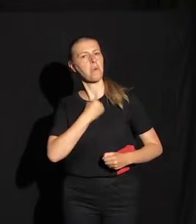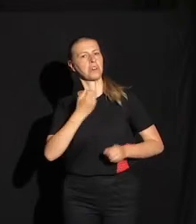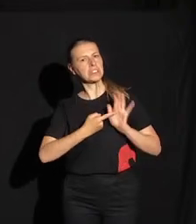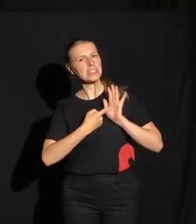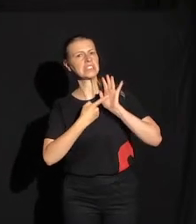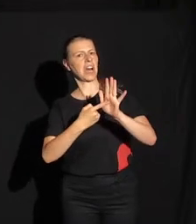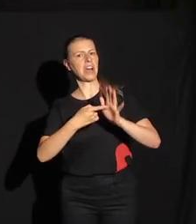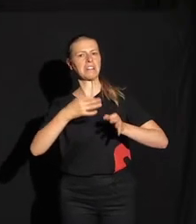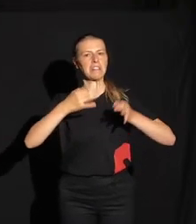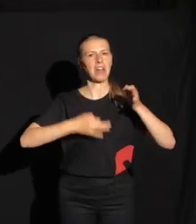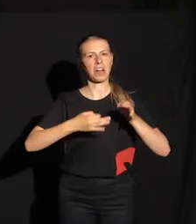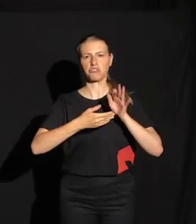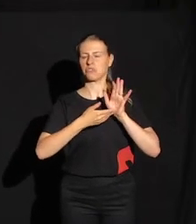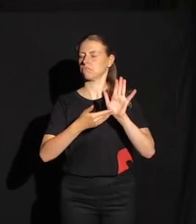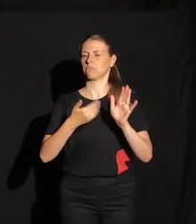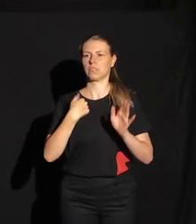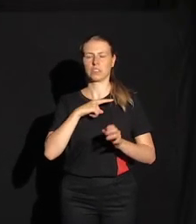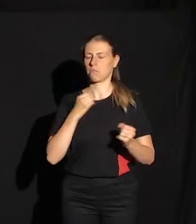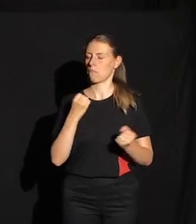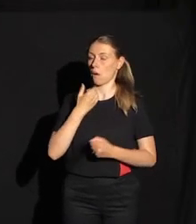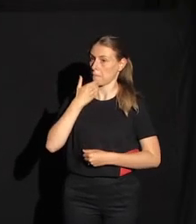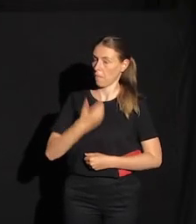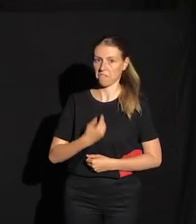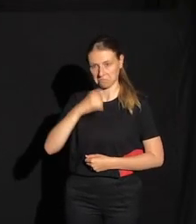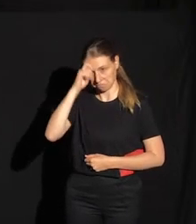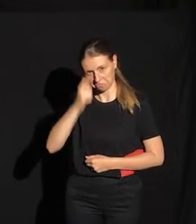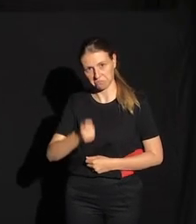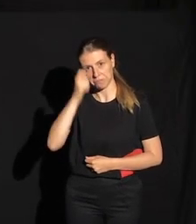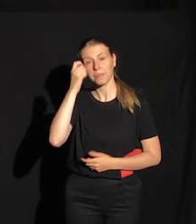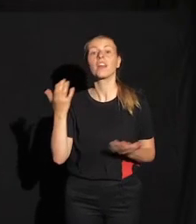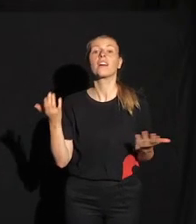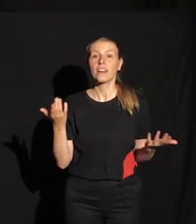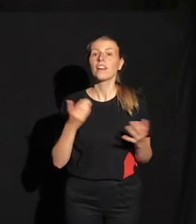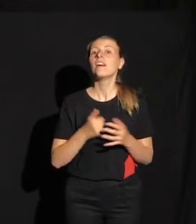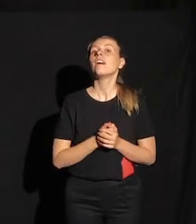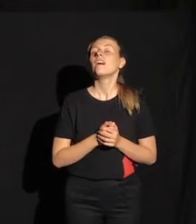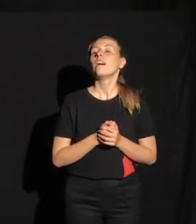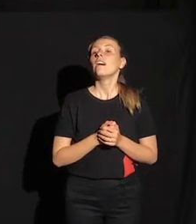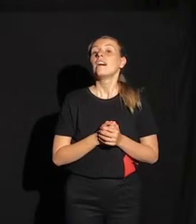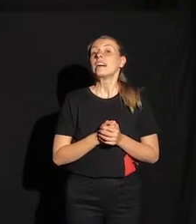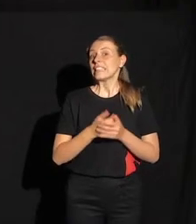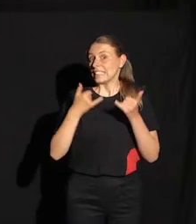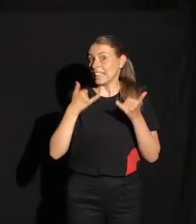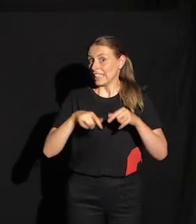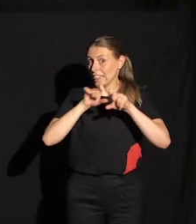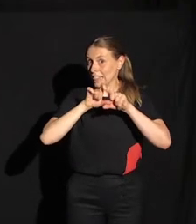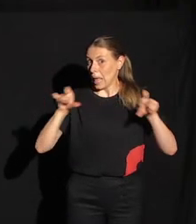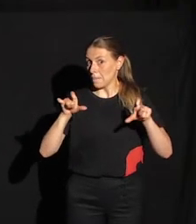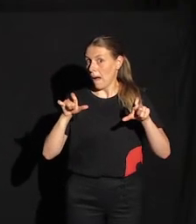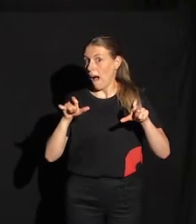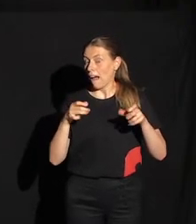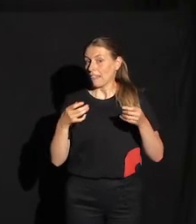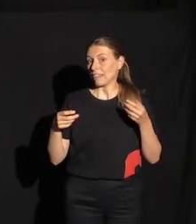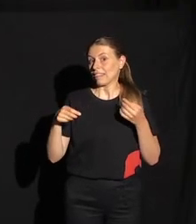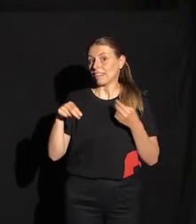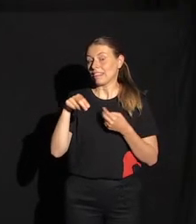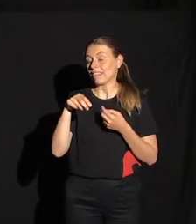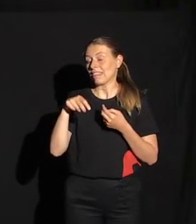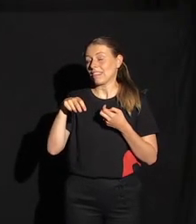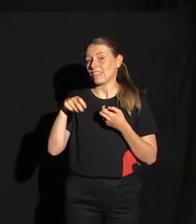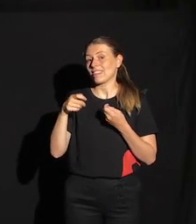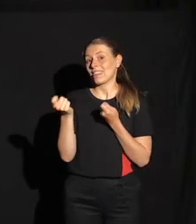wirklich immer sehr beeindruckend. Wir bleiben beim Tanz. Der nächste Einspieler, oder es sind eigentlich